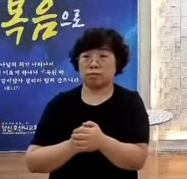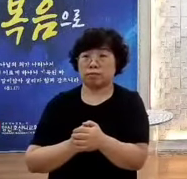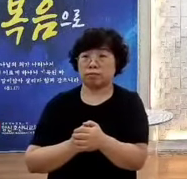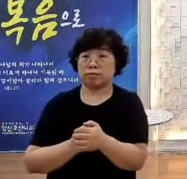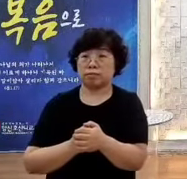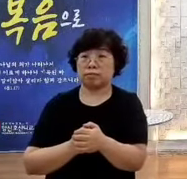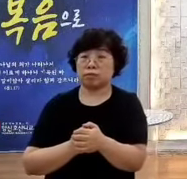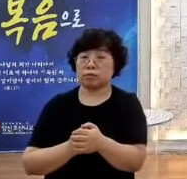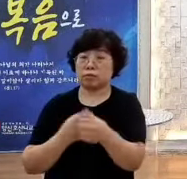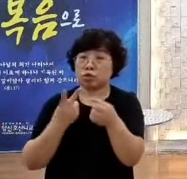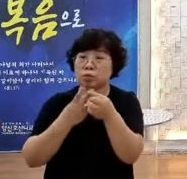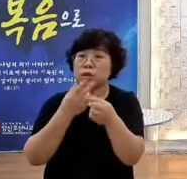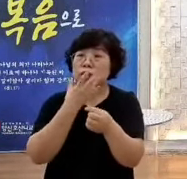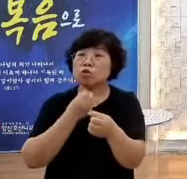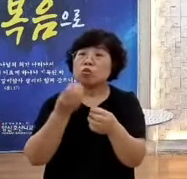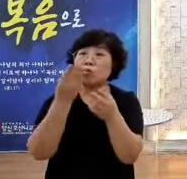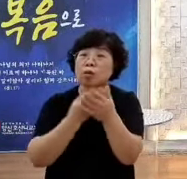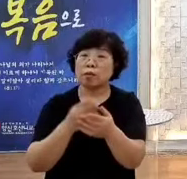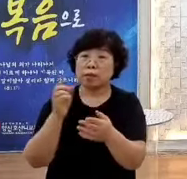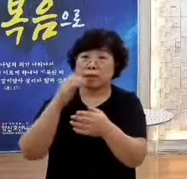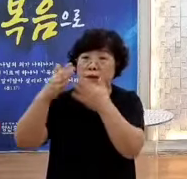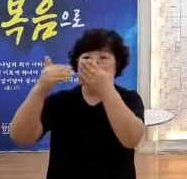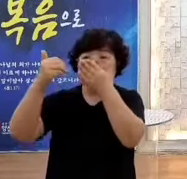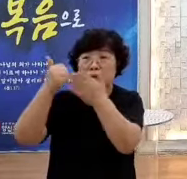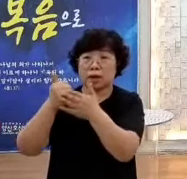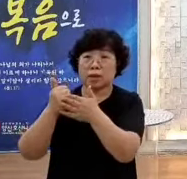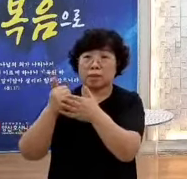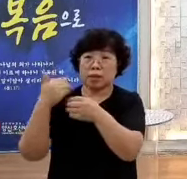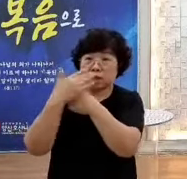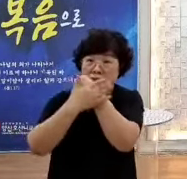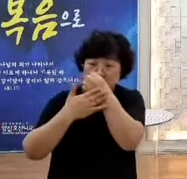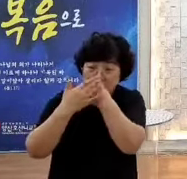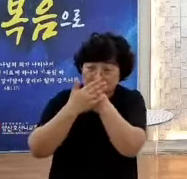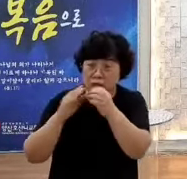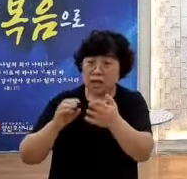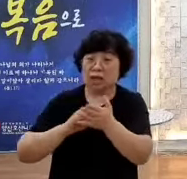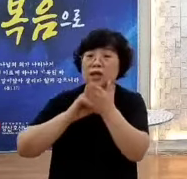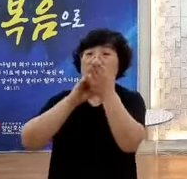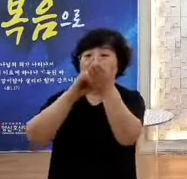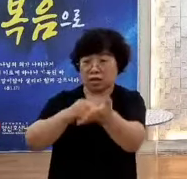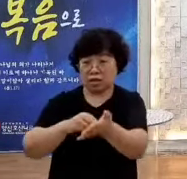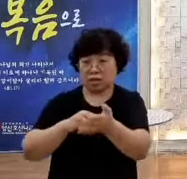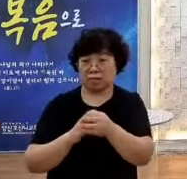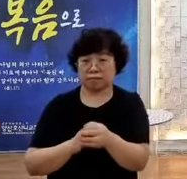자, 두 번째 복은 뭡니까? 바로 하나님의 은혜에 들어가는 것.